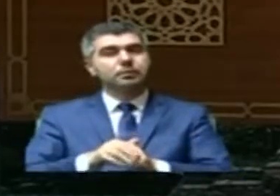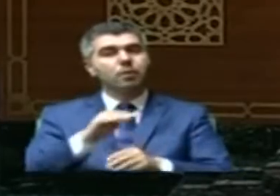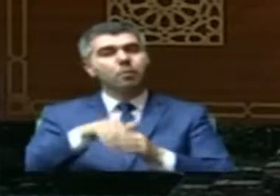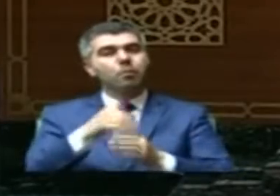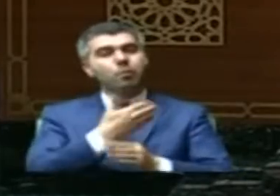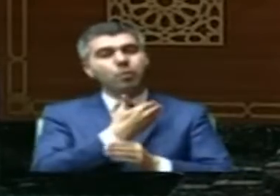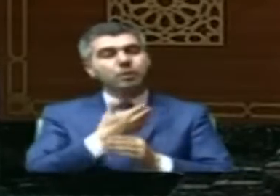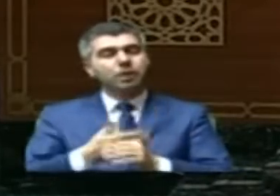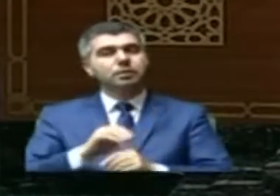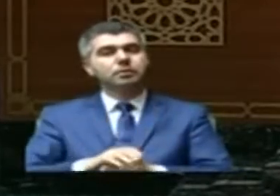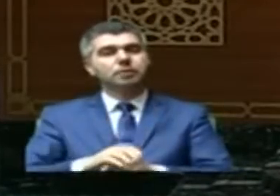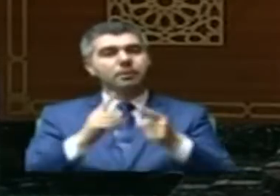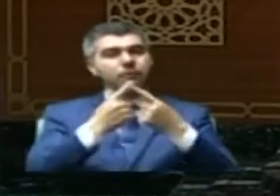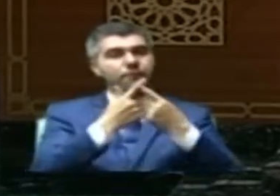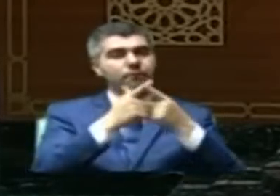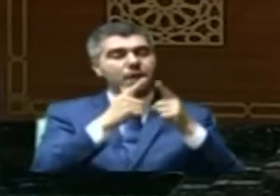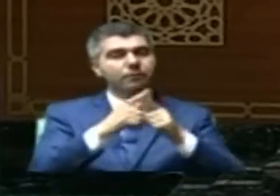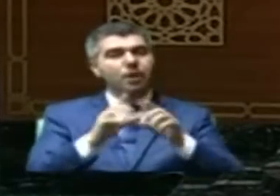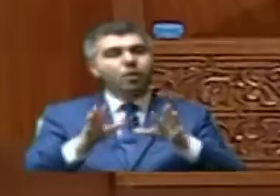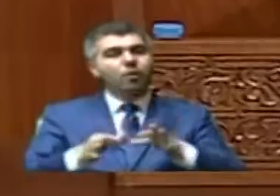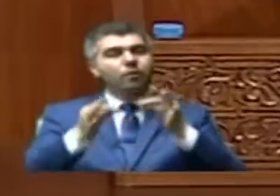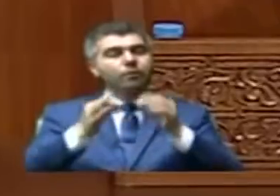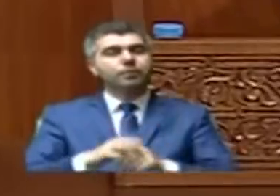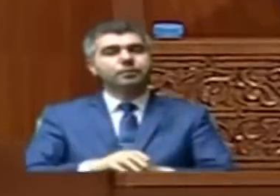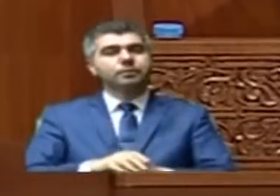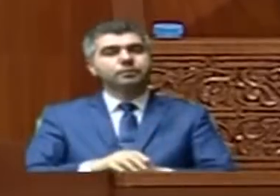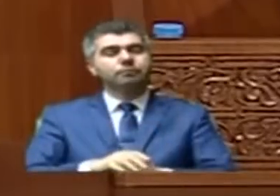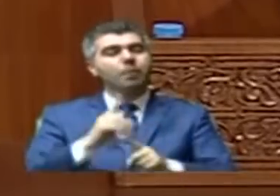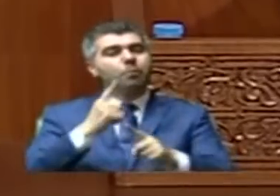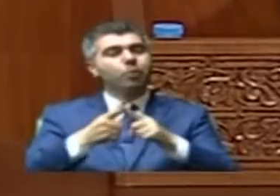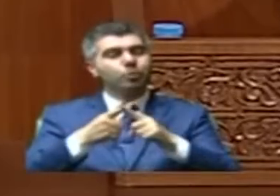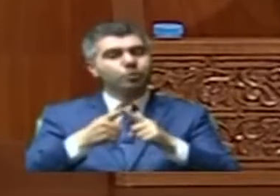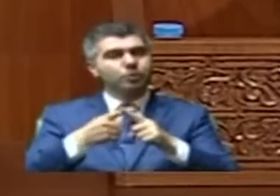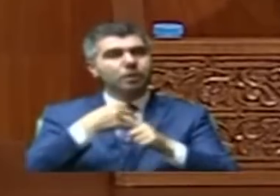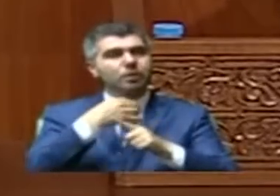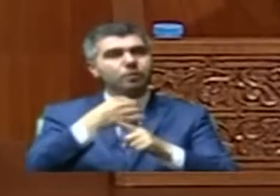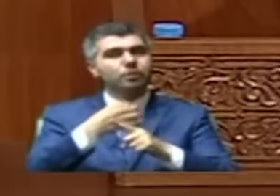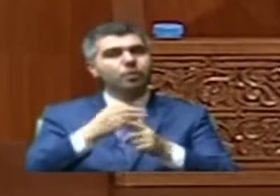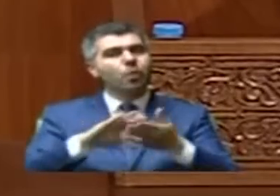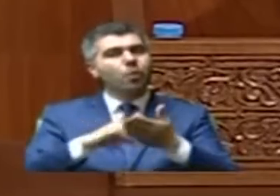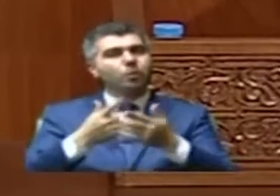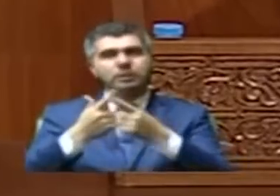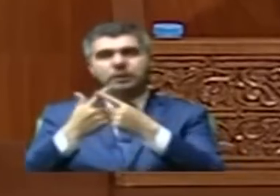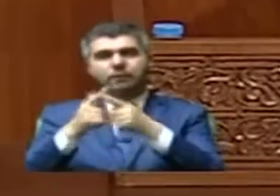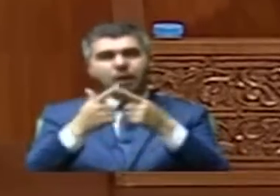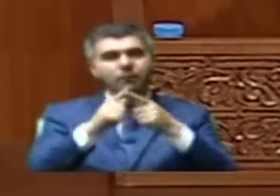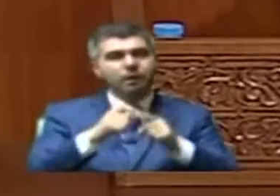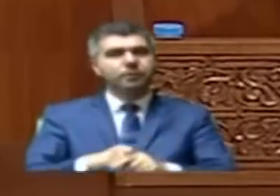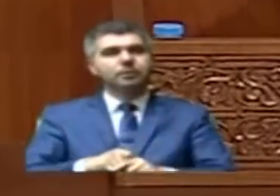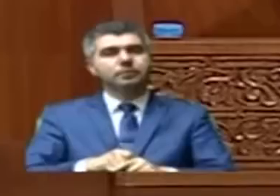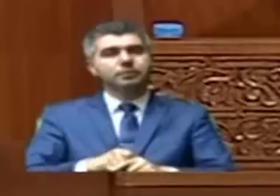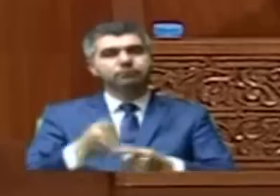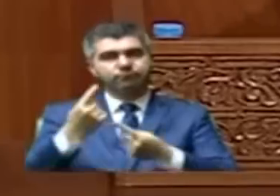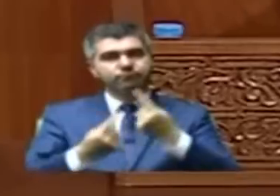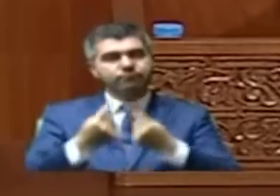المستشارين المحترمين على ملاحظاتهم. غير أنا بغيت نزيد واحد القضية، نقول جميع المداخلات